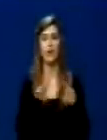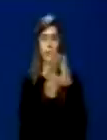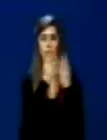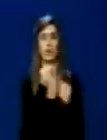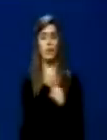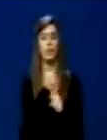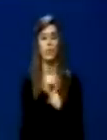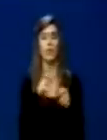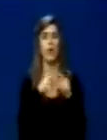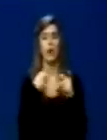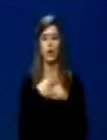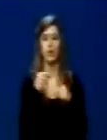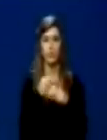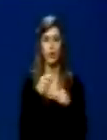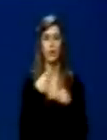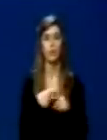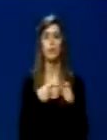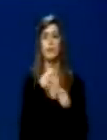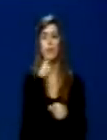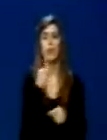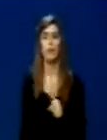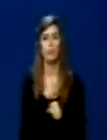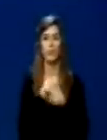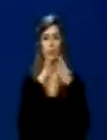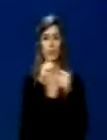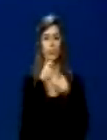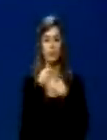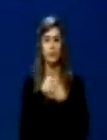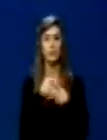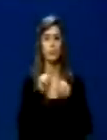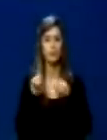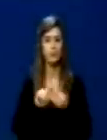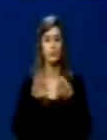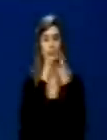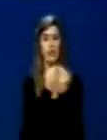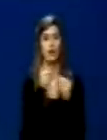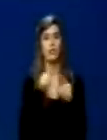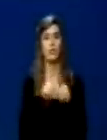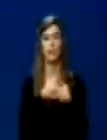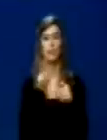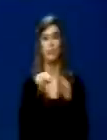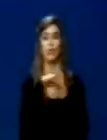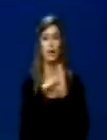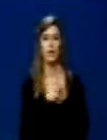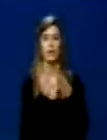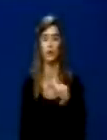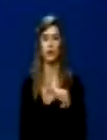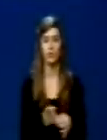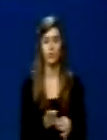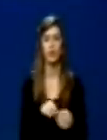në çfarë mënyrë AKP-ja i ka plotësuar edhe madje edhe formalisht edhe minimalisht kushtet ligjore që i paraqitën asaj e